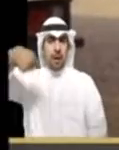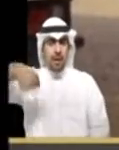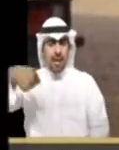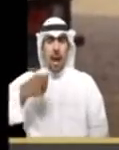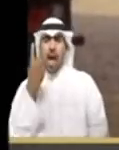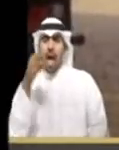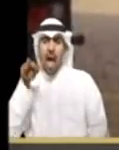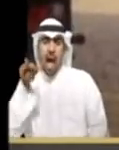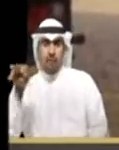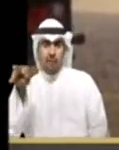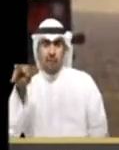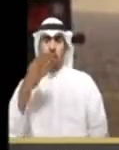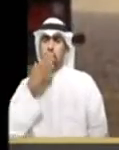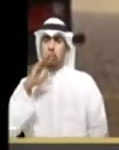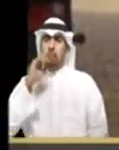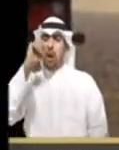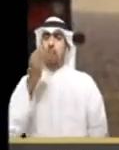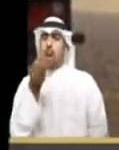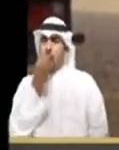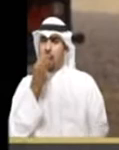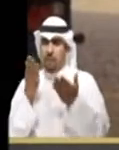صحي راح تتوزع في المناطق